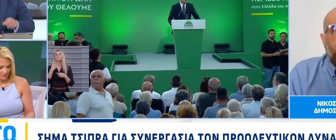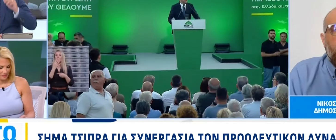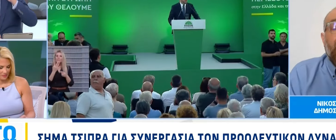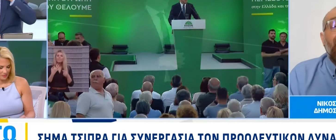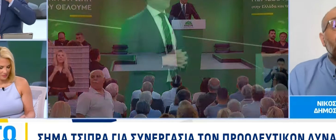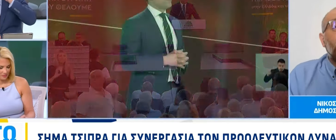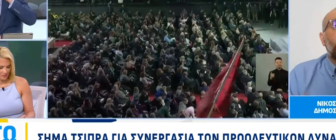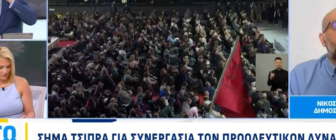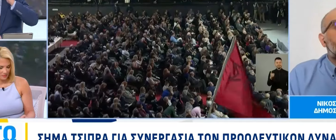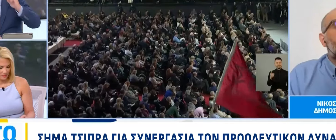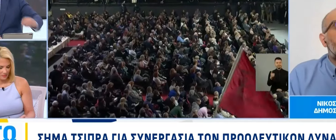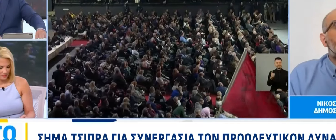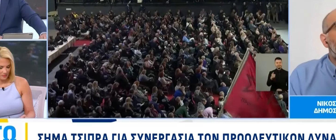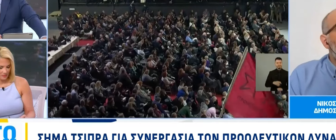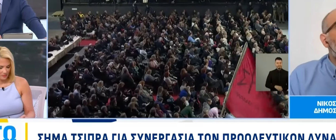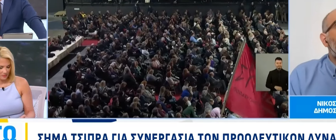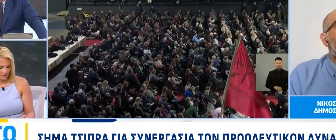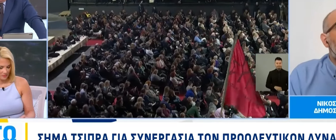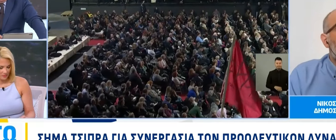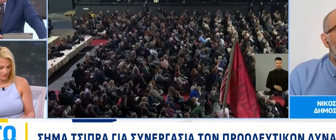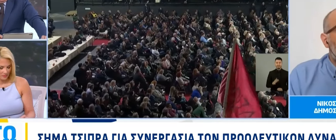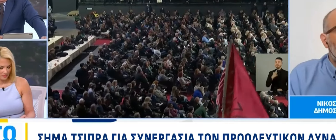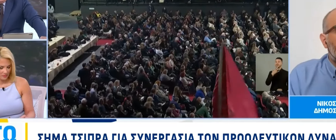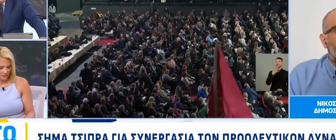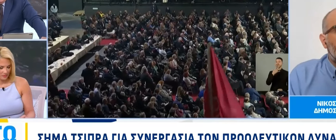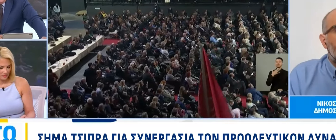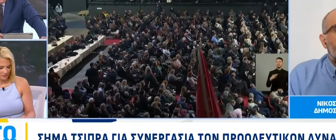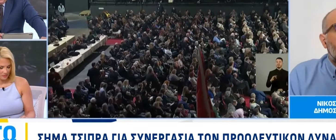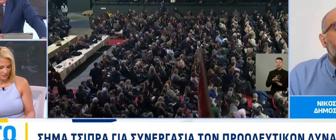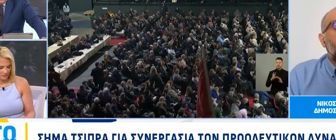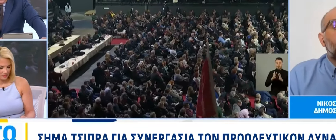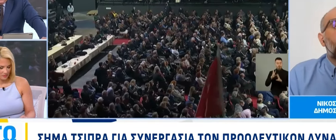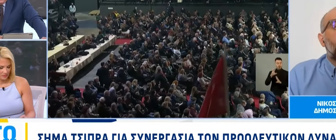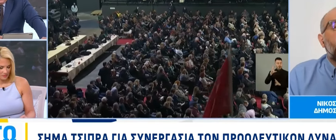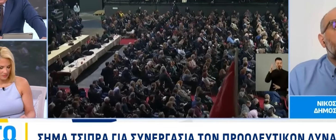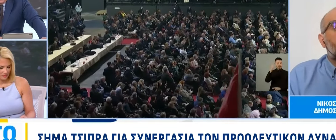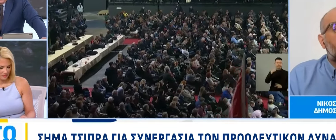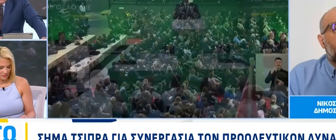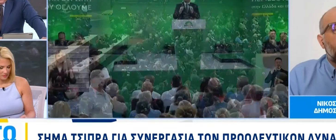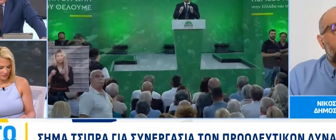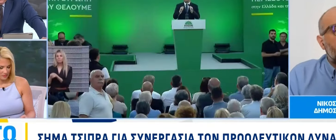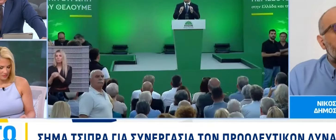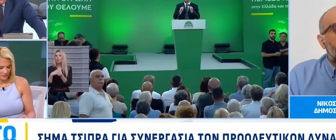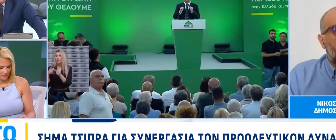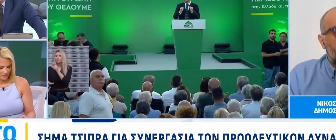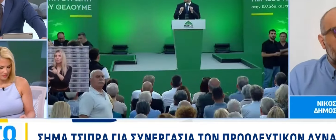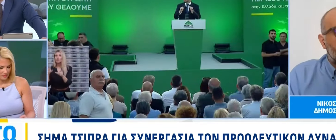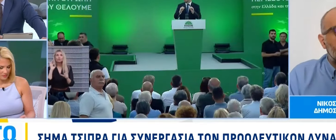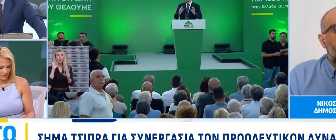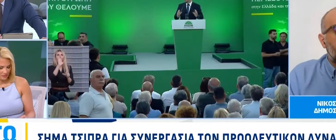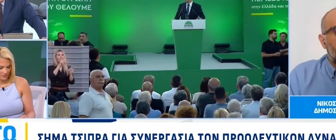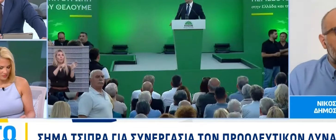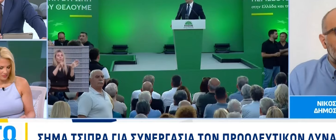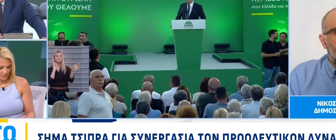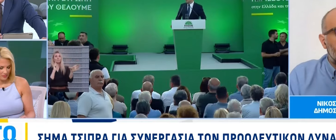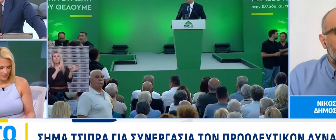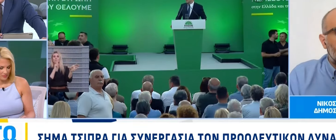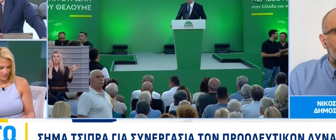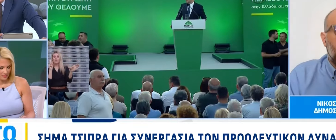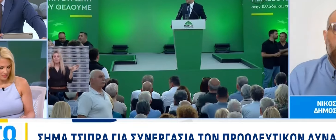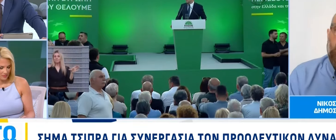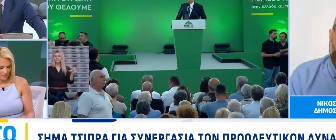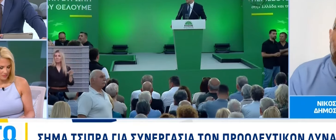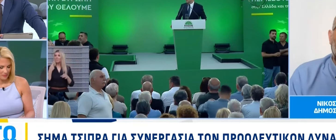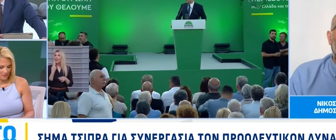ότι δεν θα πάνε τελικά? Ή να σας το πω κι αλλιώς, να σας φέρω κι άλλο ένα ενδεχόμενο. Αν κάποια στιγμή απειληθούν πραγματικά οι προεδρίες τους και οι ηγεσίες